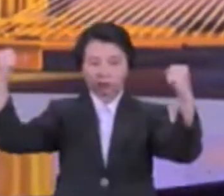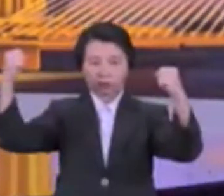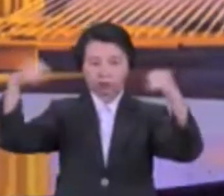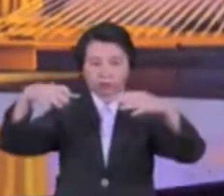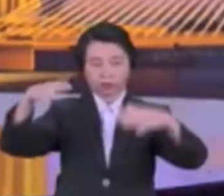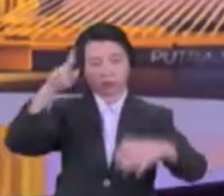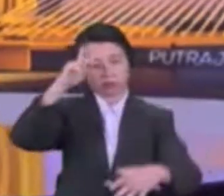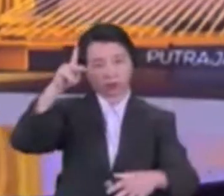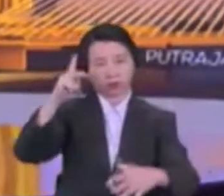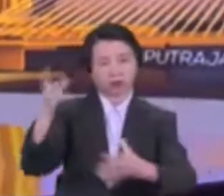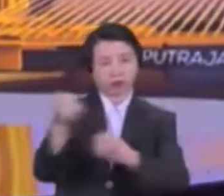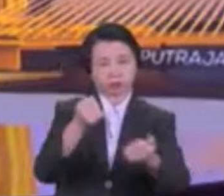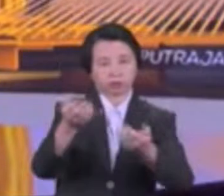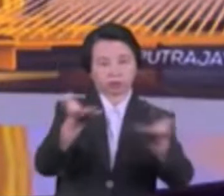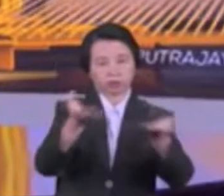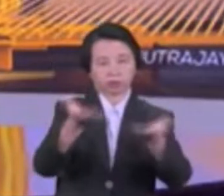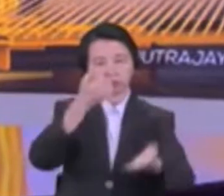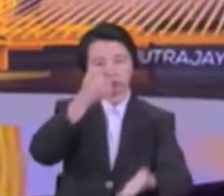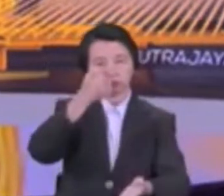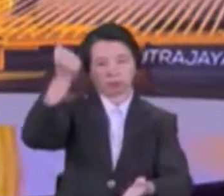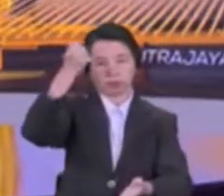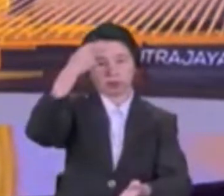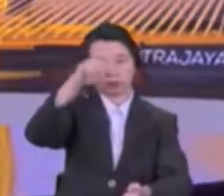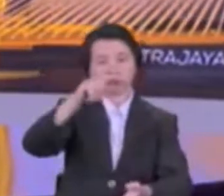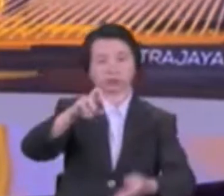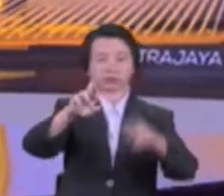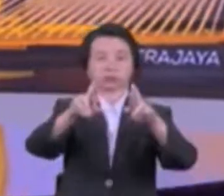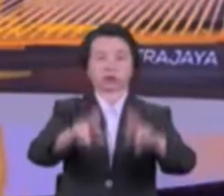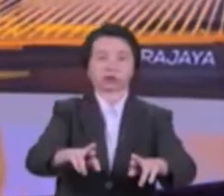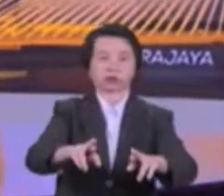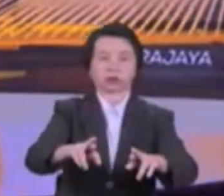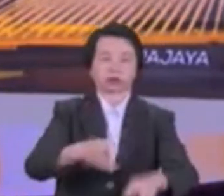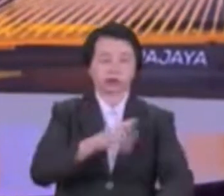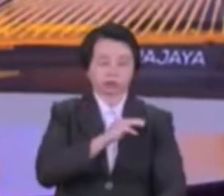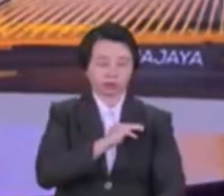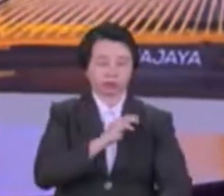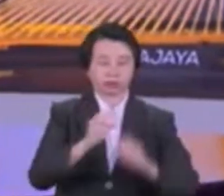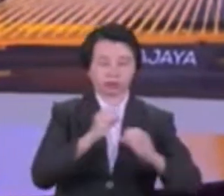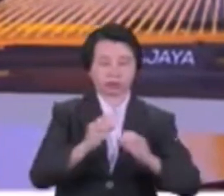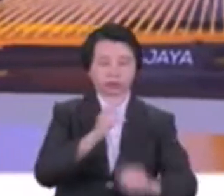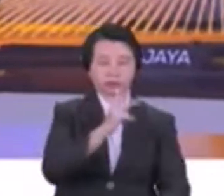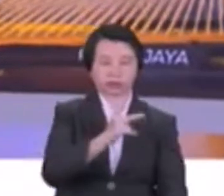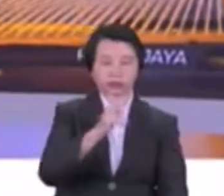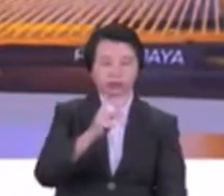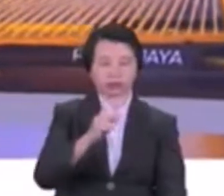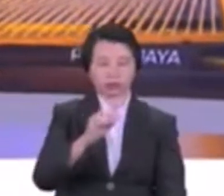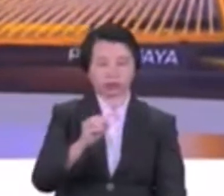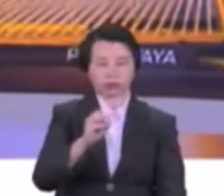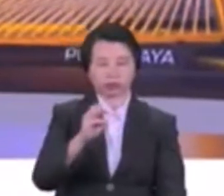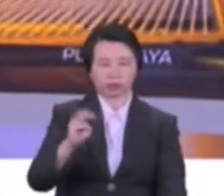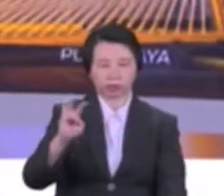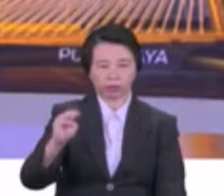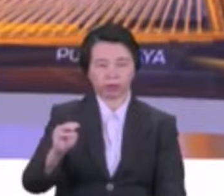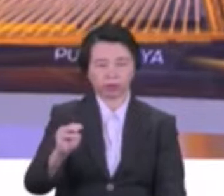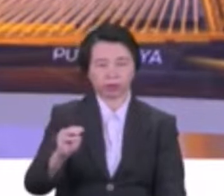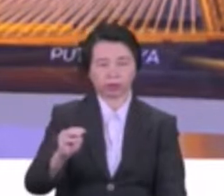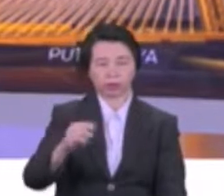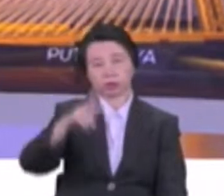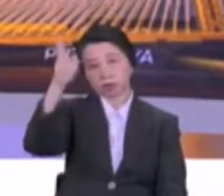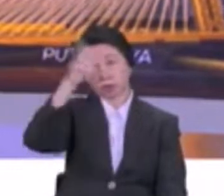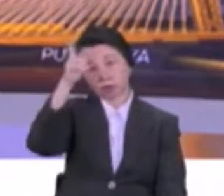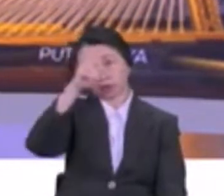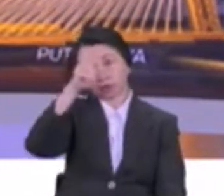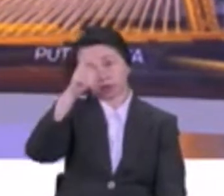IV membawa perkhidmatan terbaik kepada rakyat. Jelas Menteri Komunikasi dan Multimedia Tan Sri Anwar Musa Hasrat,